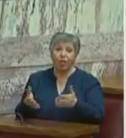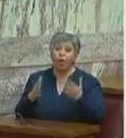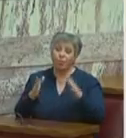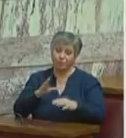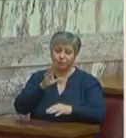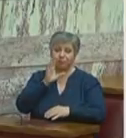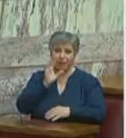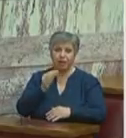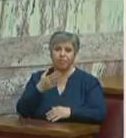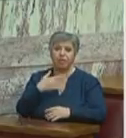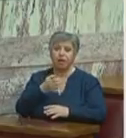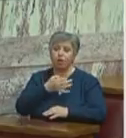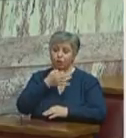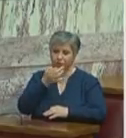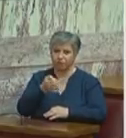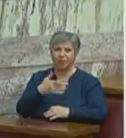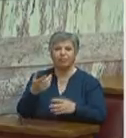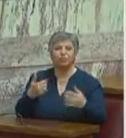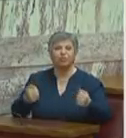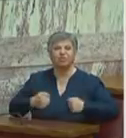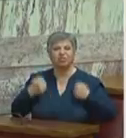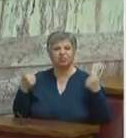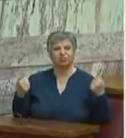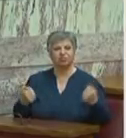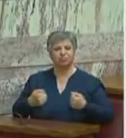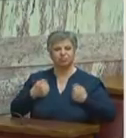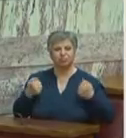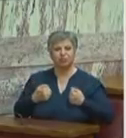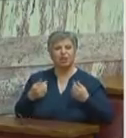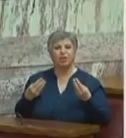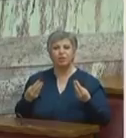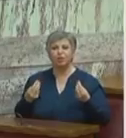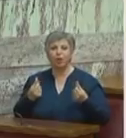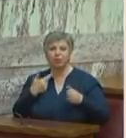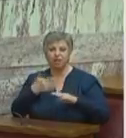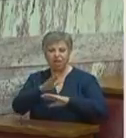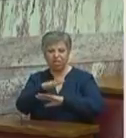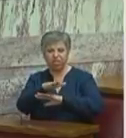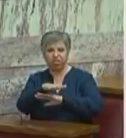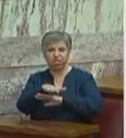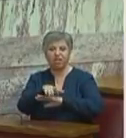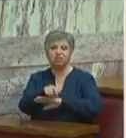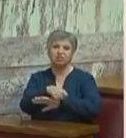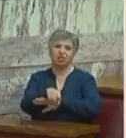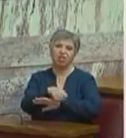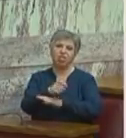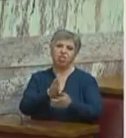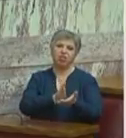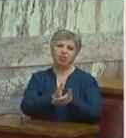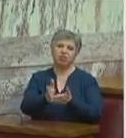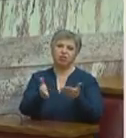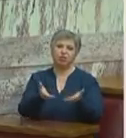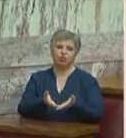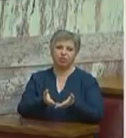παιχνίδια εργαλειοποίησης και ταπείνωσης της δικαιοσύνης. Σας επαναλαμβάνω, λίγοι, μετρημένοι